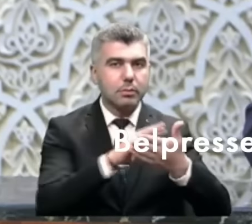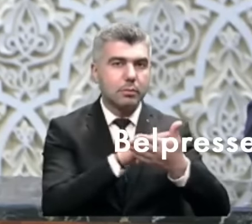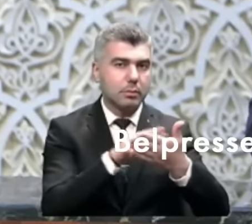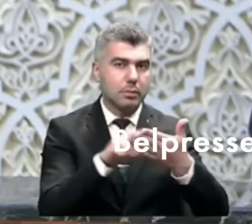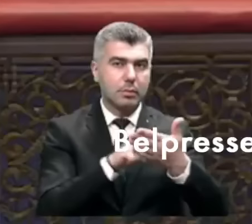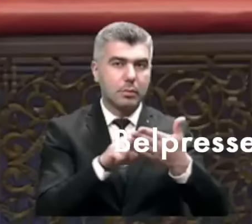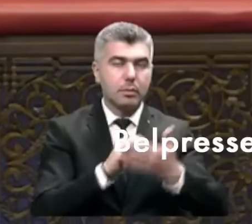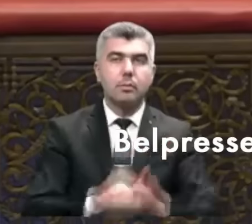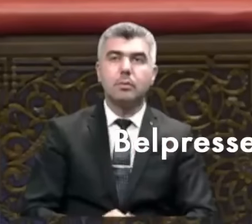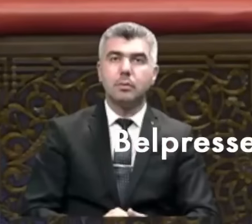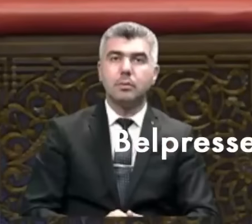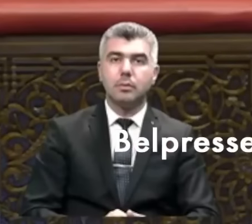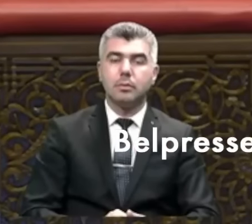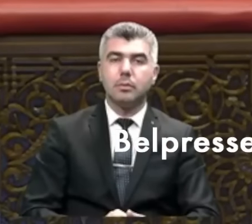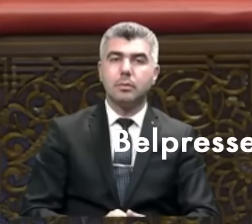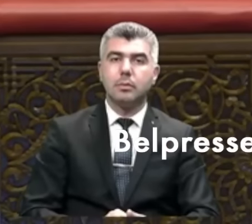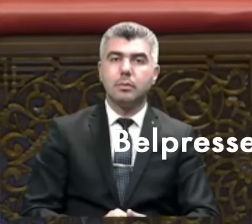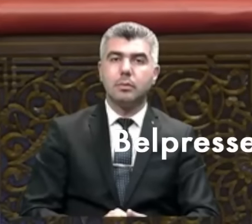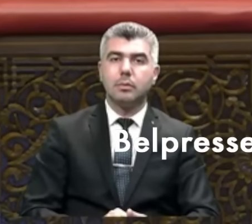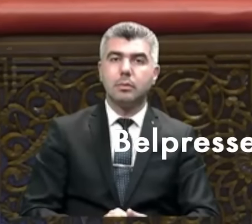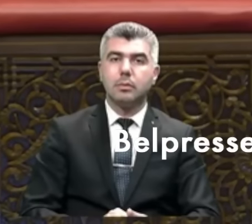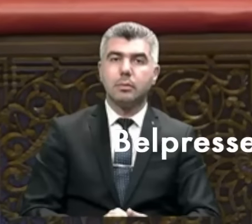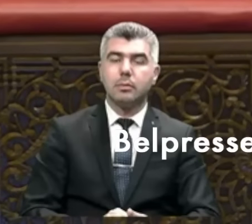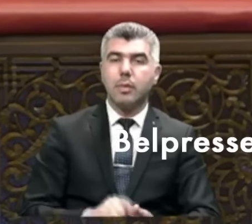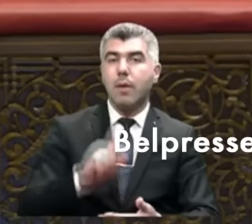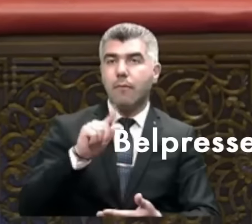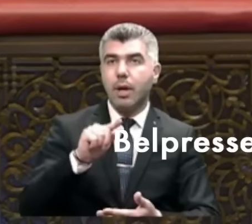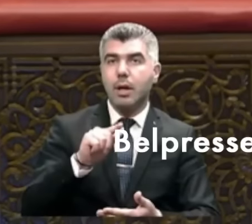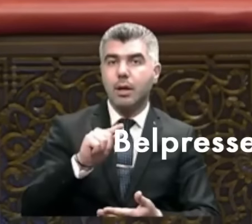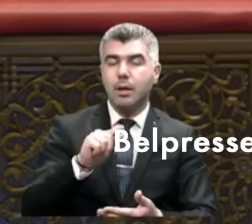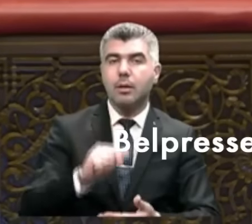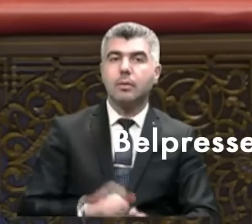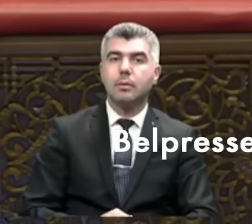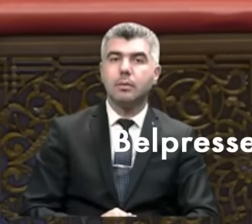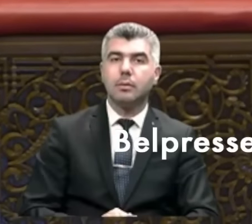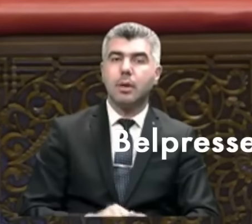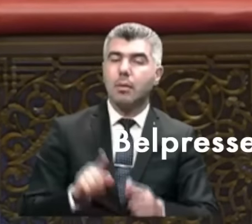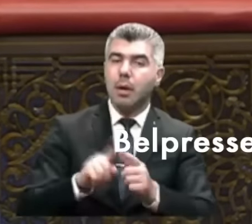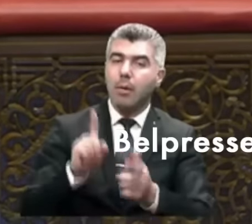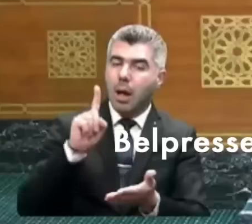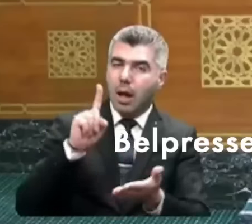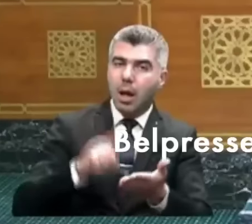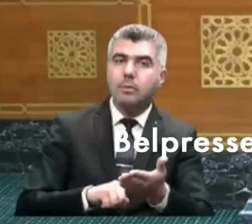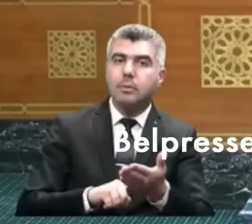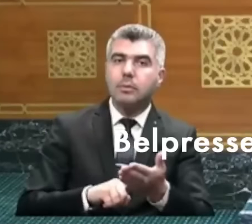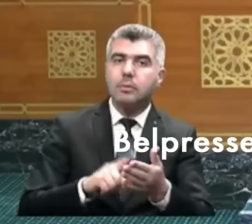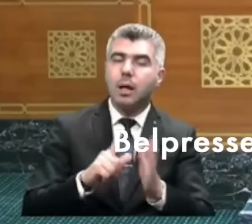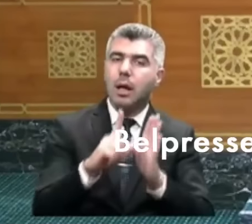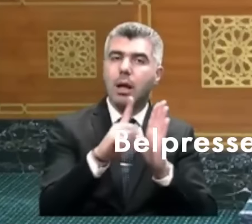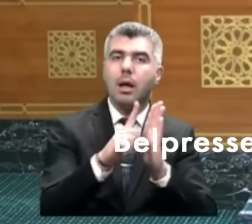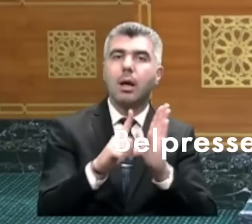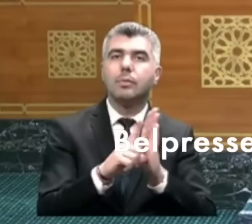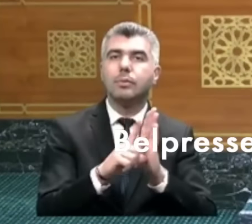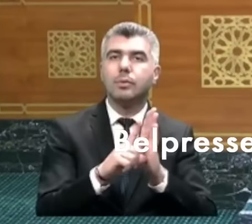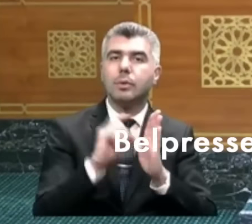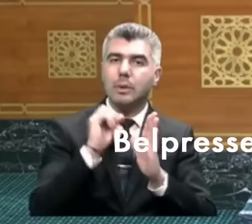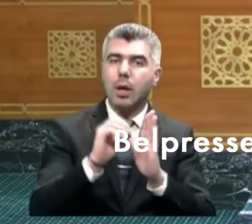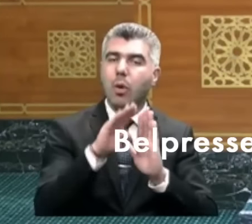المستشاره المحترمه استاذه فاطمه فيها مجال تلزمنا به النصوص القانونيه